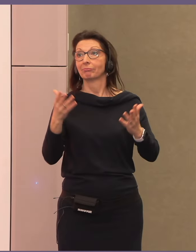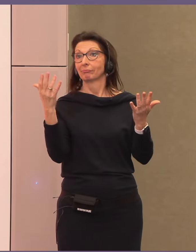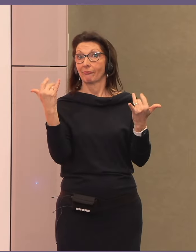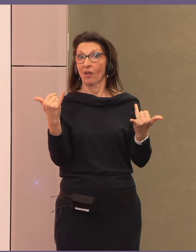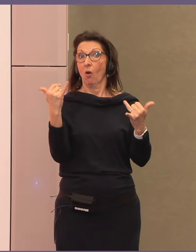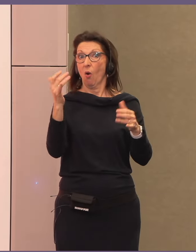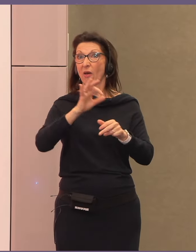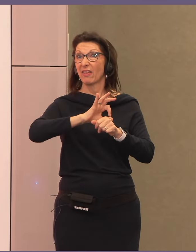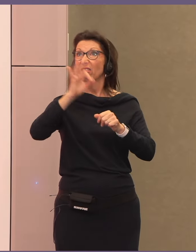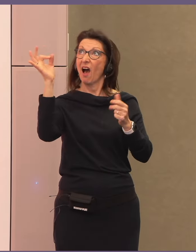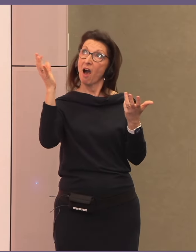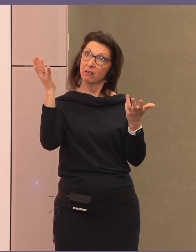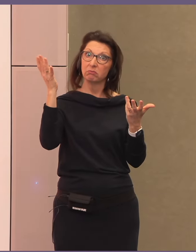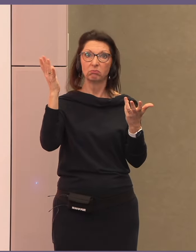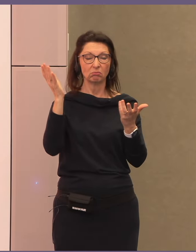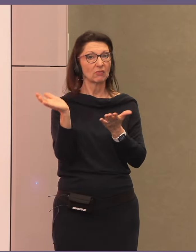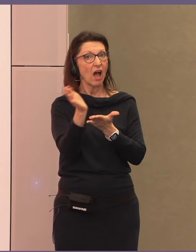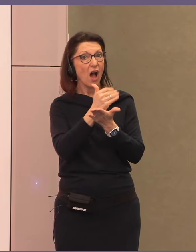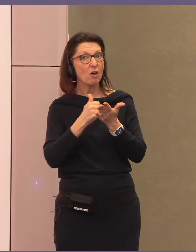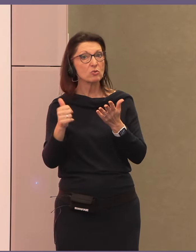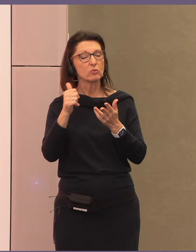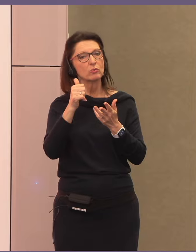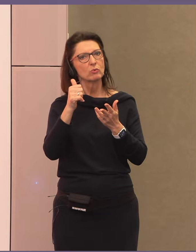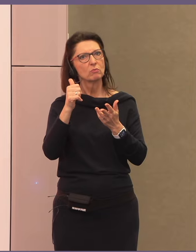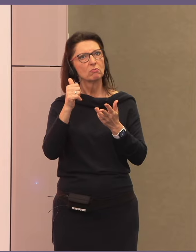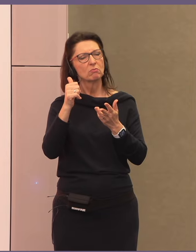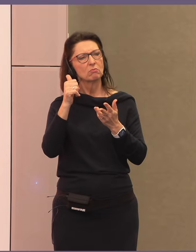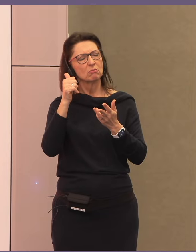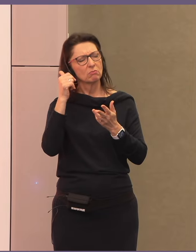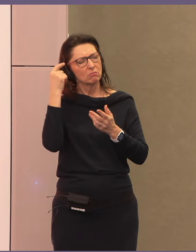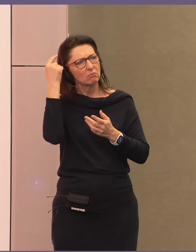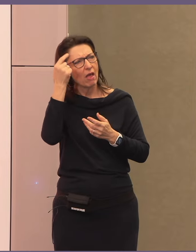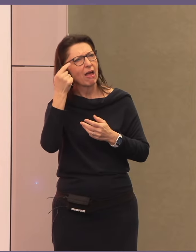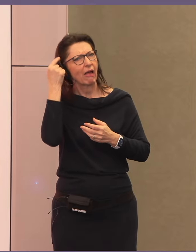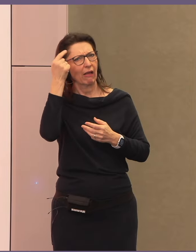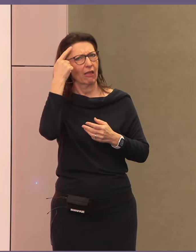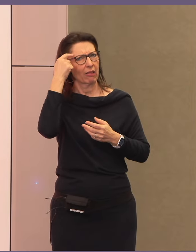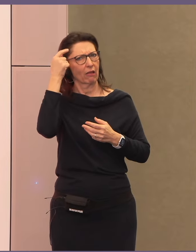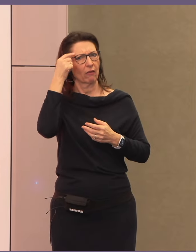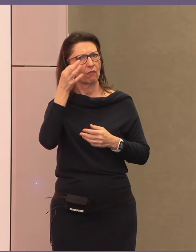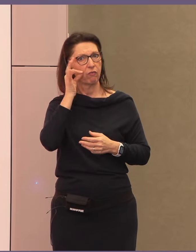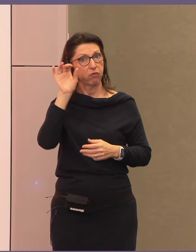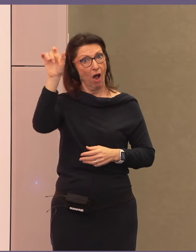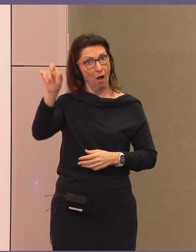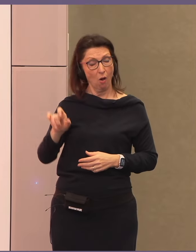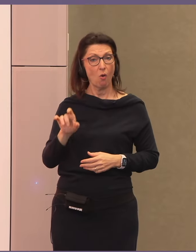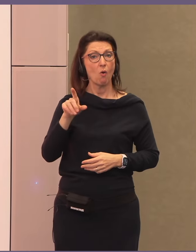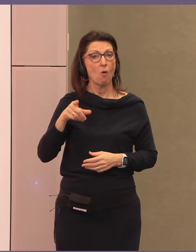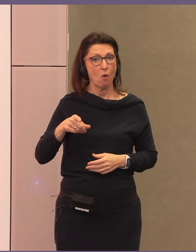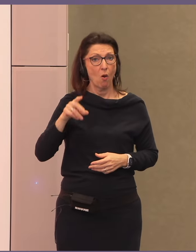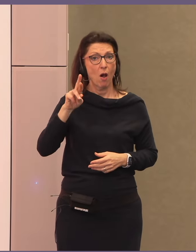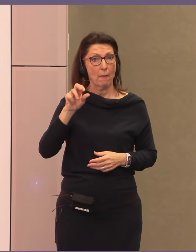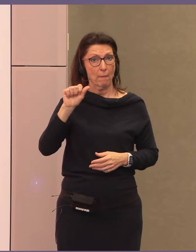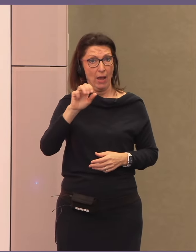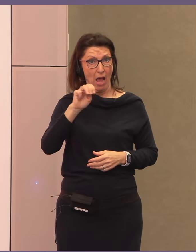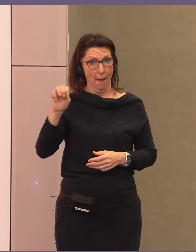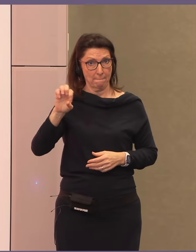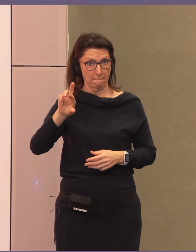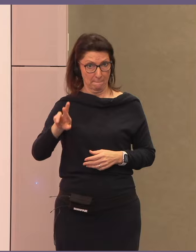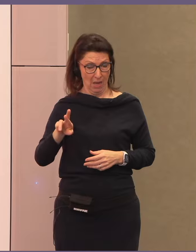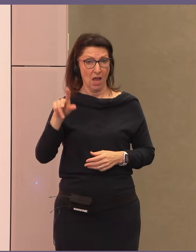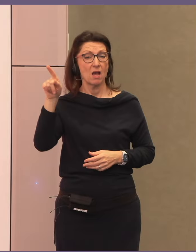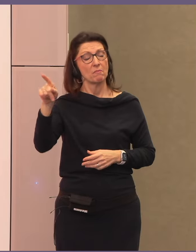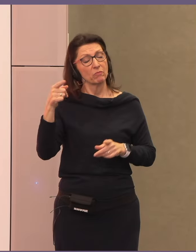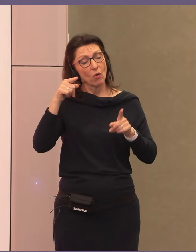Tag des Nachdenkens an Barbara Brammer, eingebettet in eine politisch aktuelle Situation und